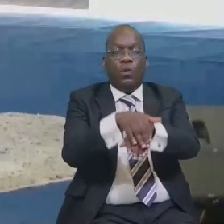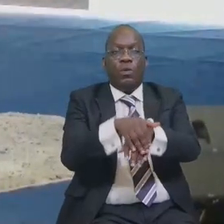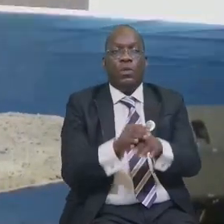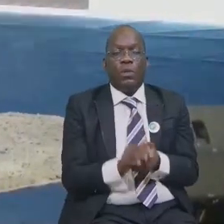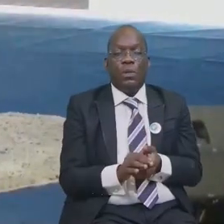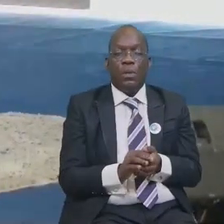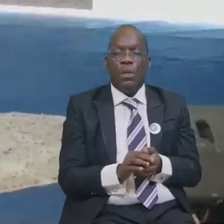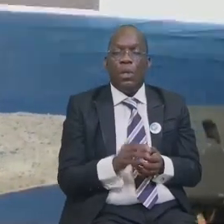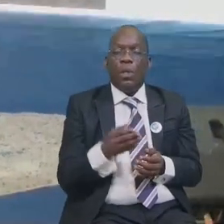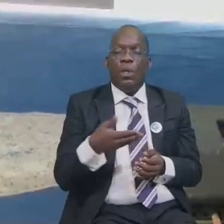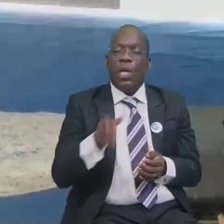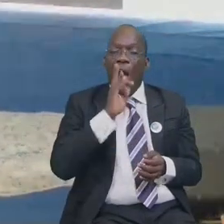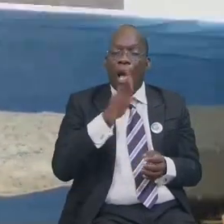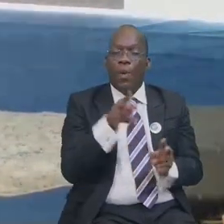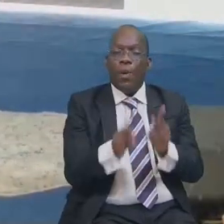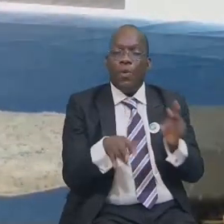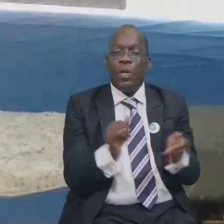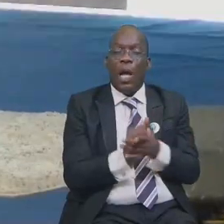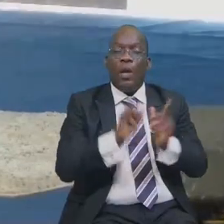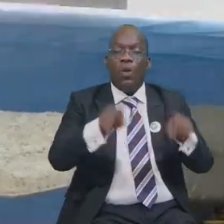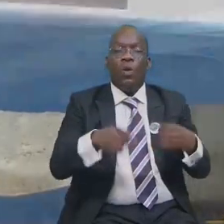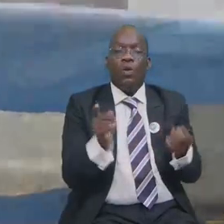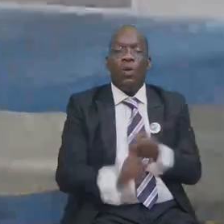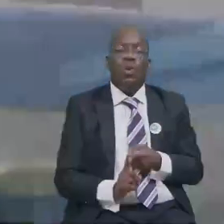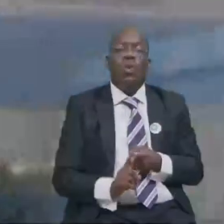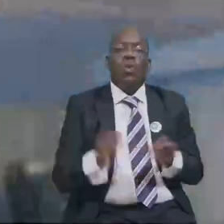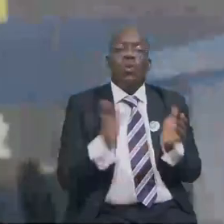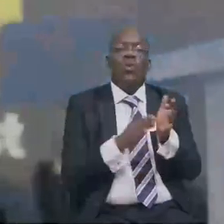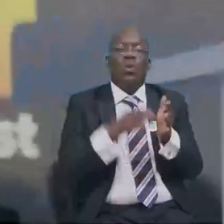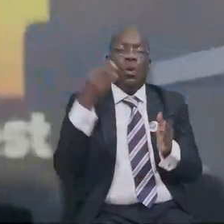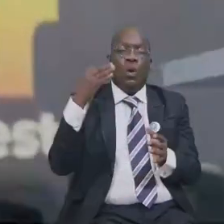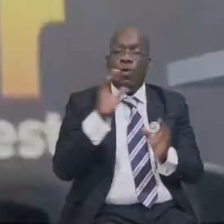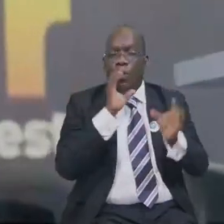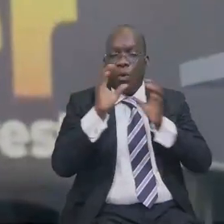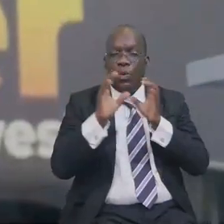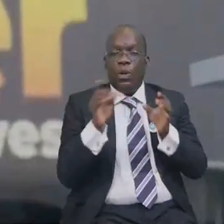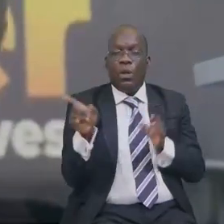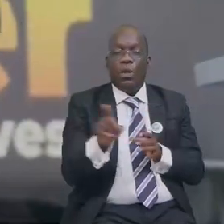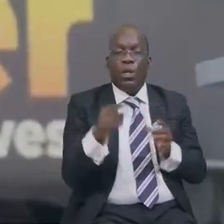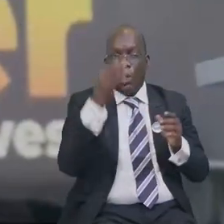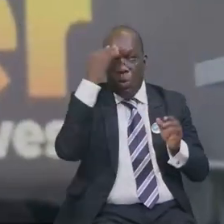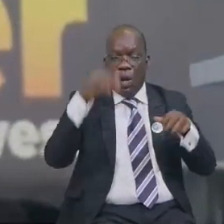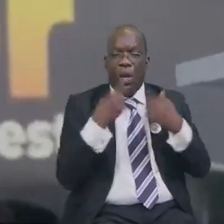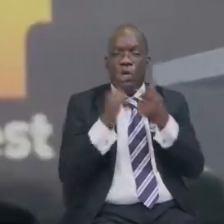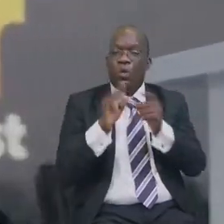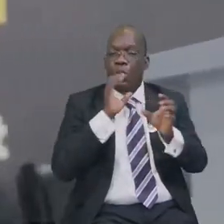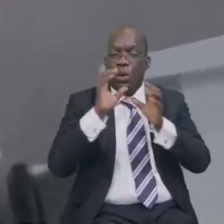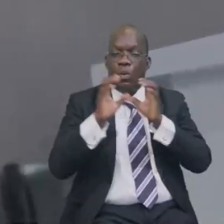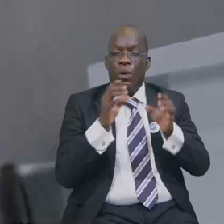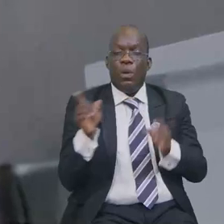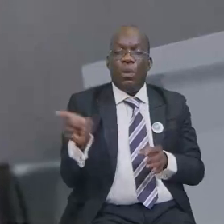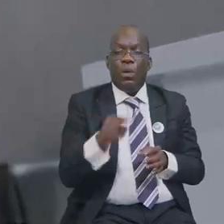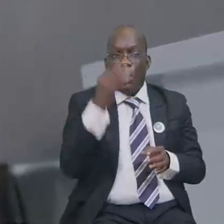il y a des gens qui sont allés à l'école de la communication et ils savent comment communiquer. Ils connaissent